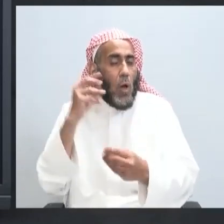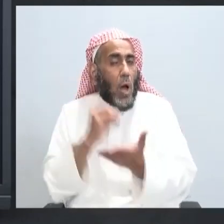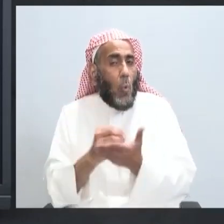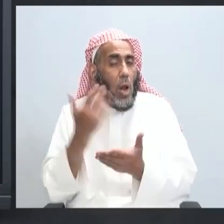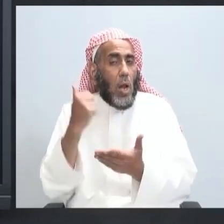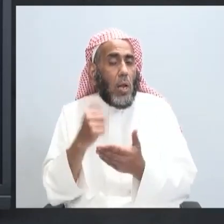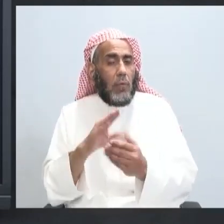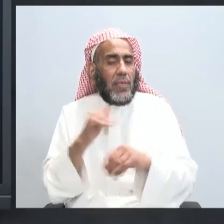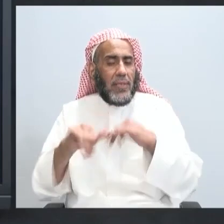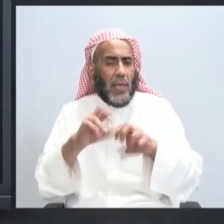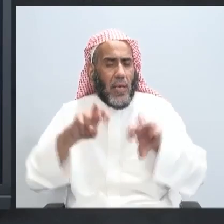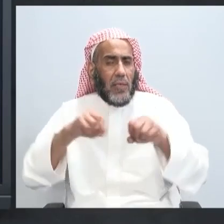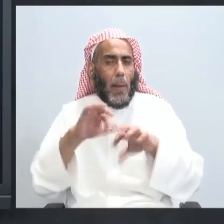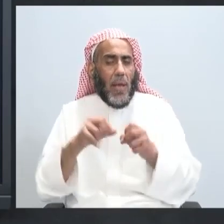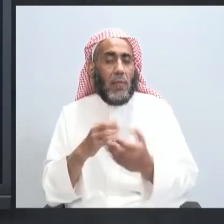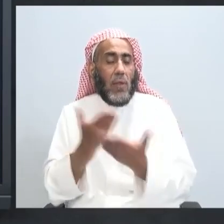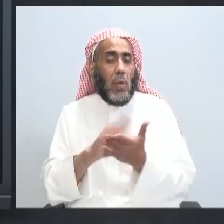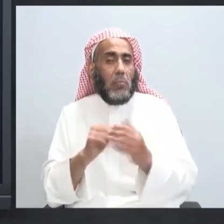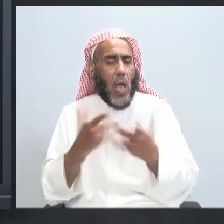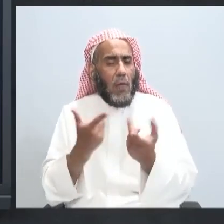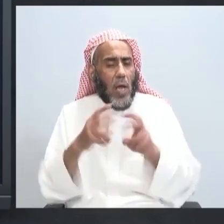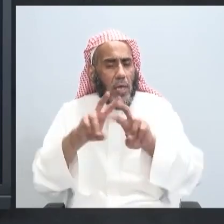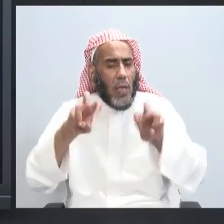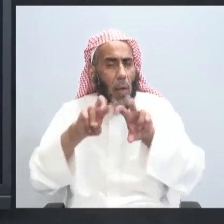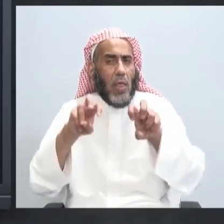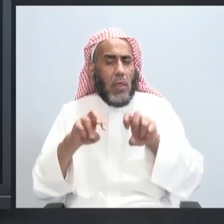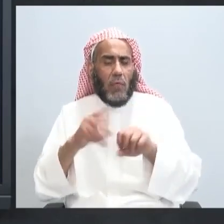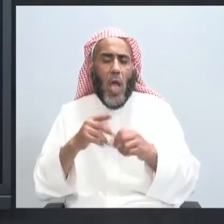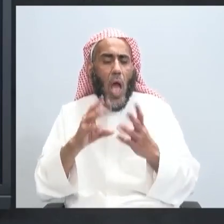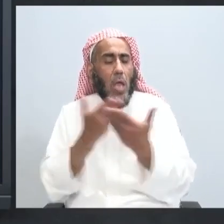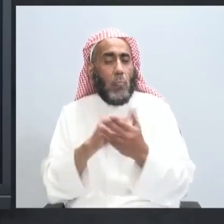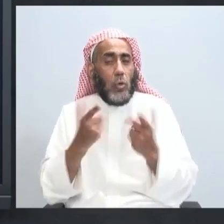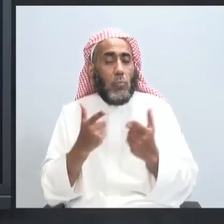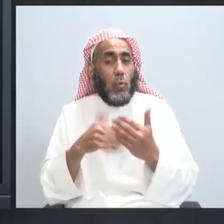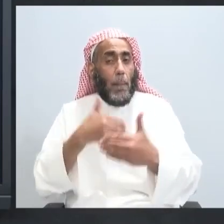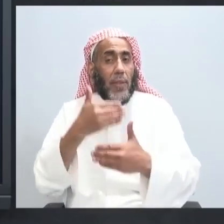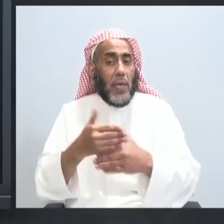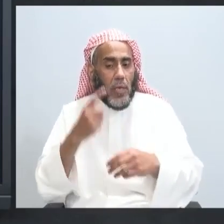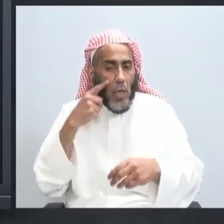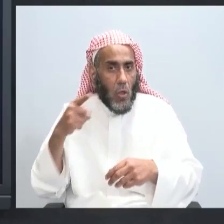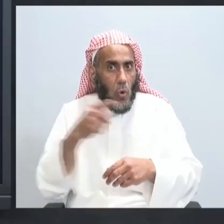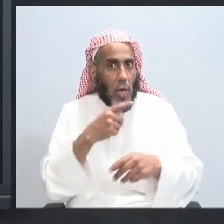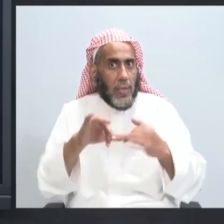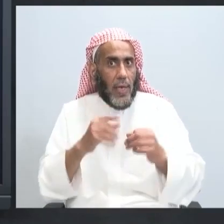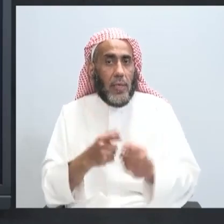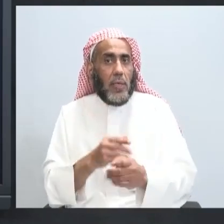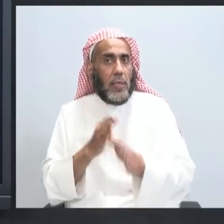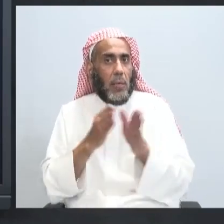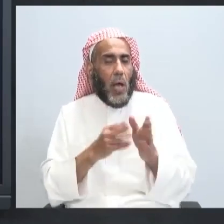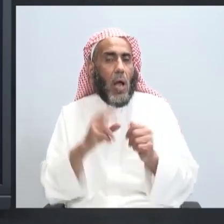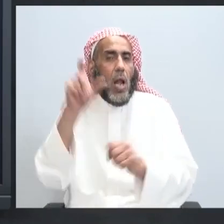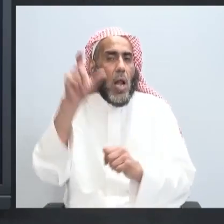في في طريقه البحث في المعاجم كيف تبحث في اي معجم من المعاجم ثم بعدك تنظر الى الطريقه التي تتبعها